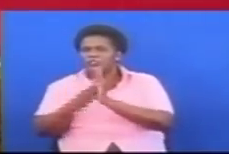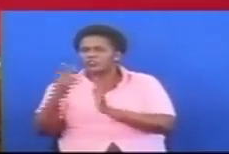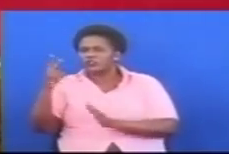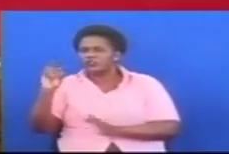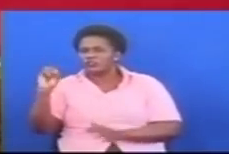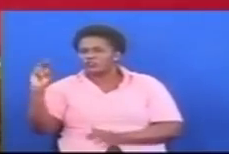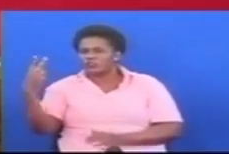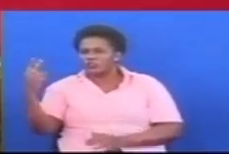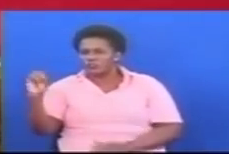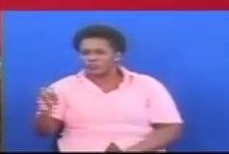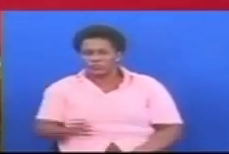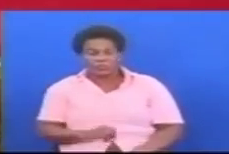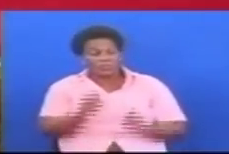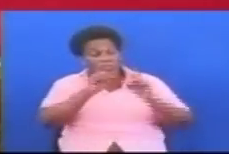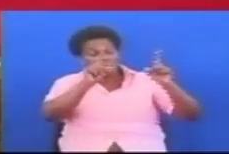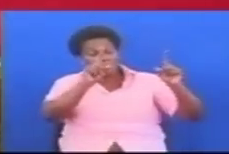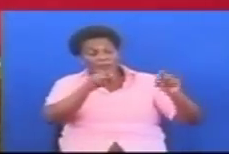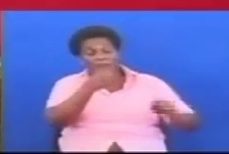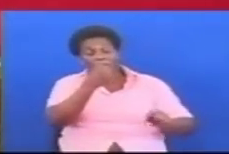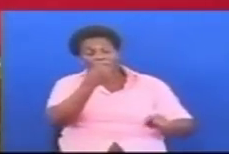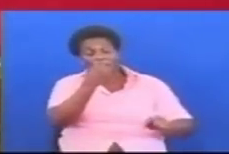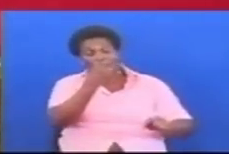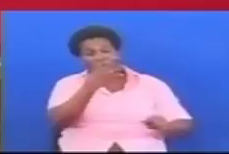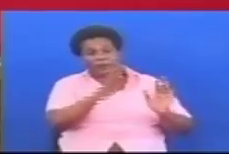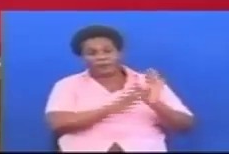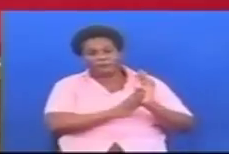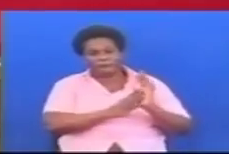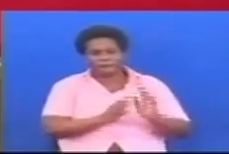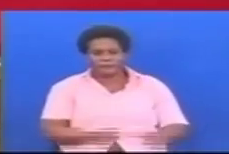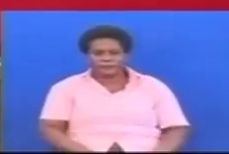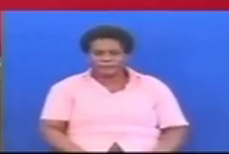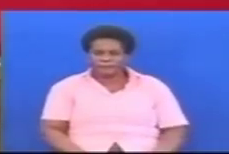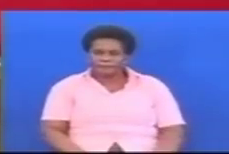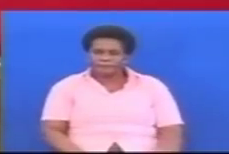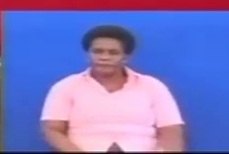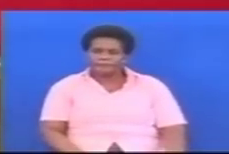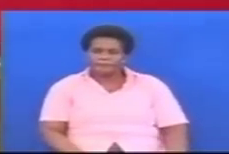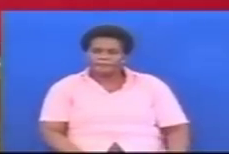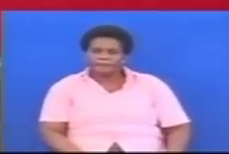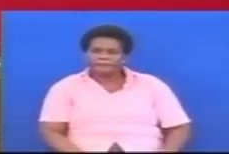namba 49. Mheshimiwa Mwenyekiti,